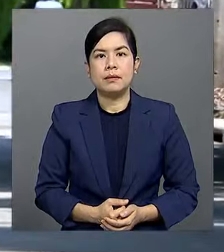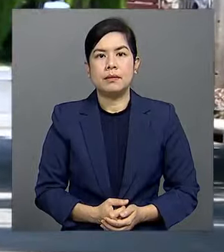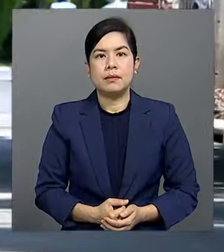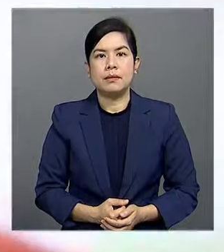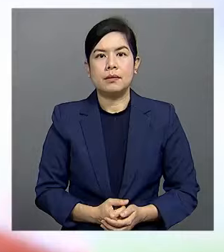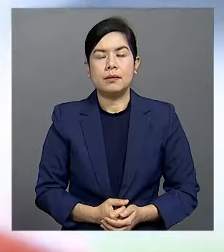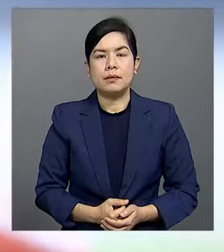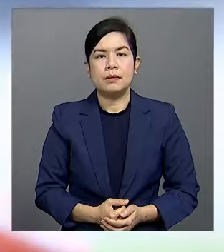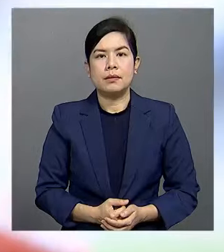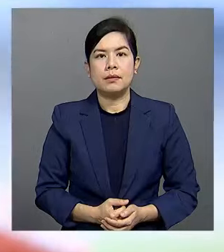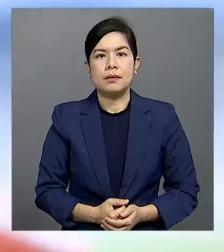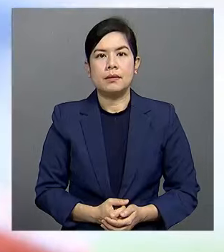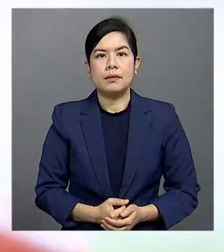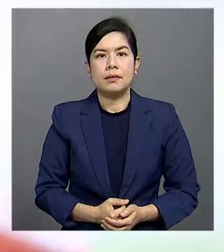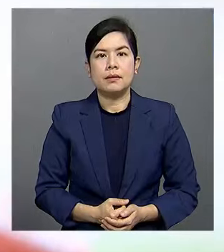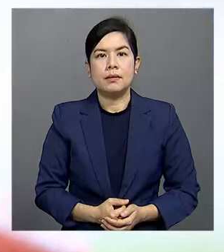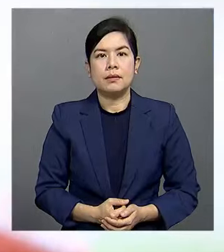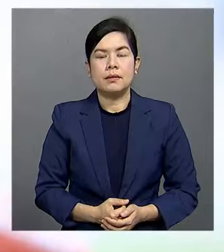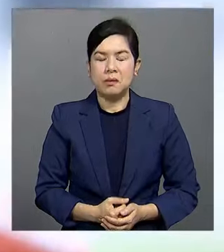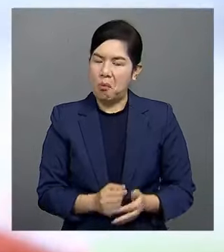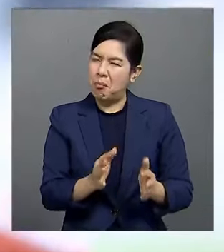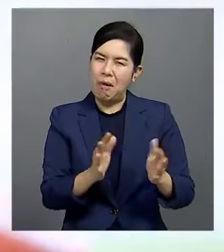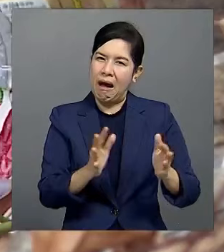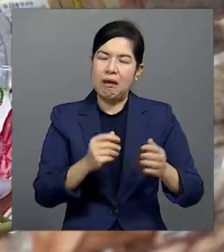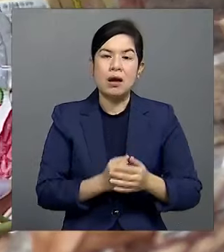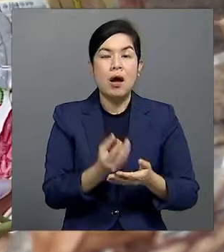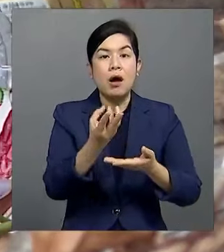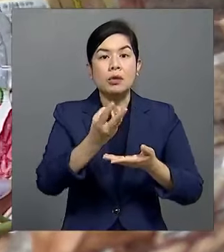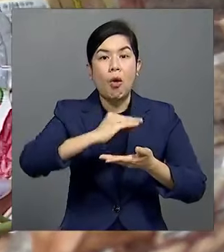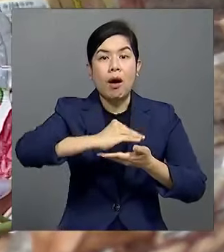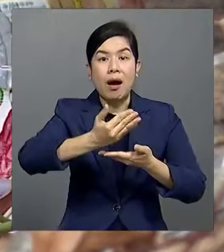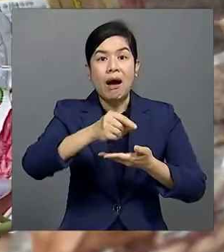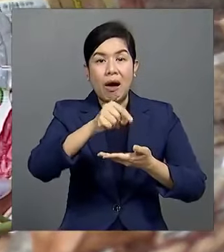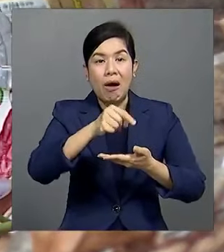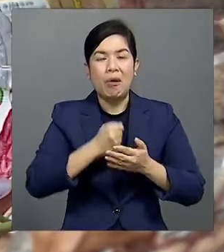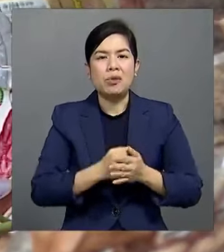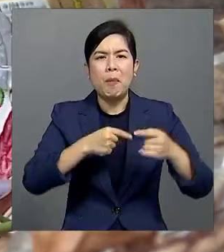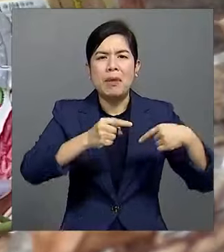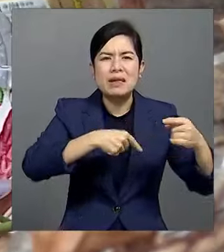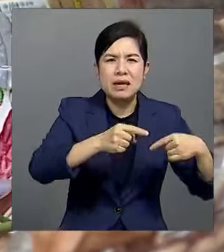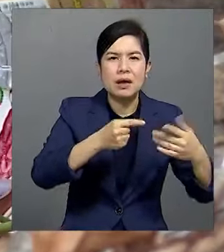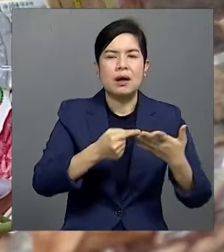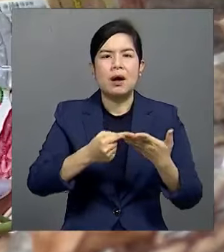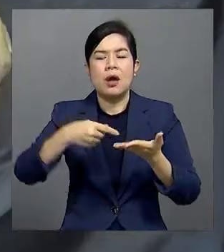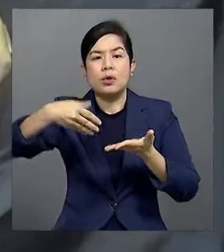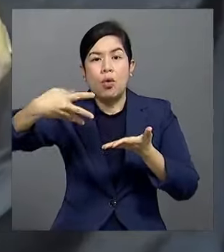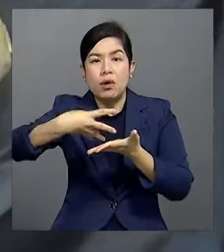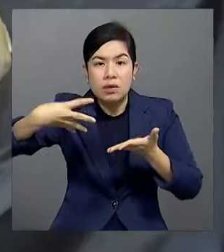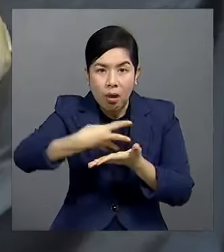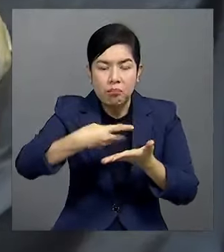เยอะครับข้าวกล่องพลาสติกอะครับช้อนถุงน้ำจิ้มอะไรประมาณนี้